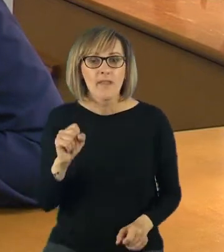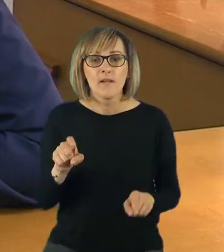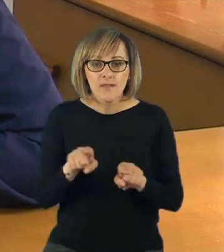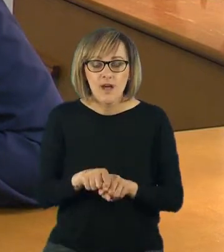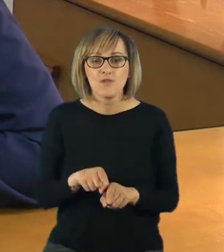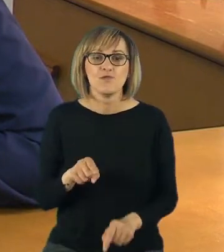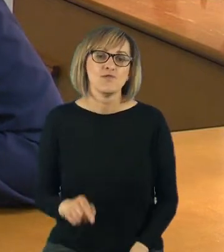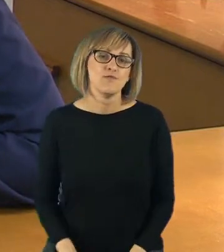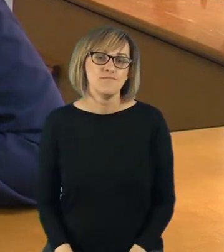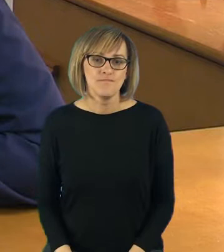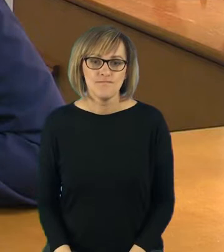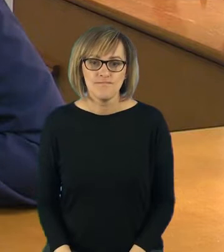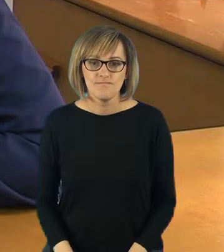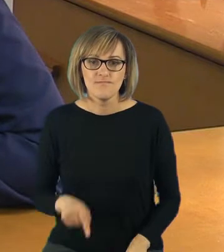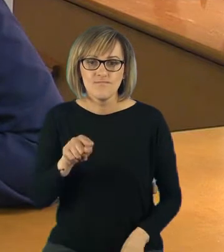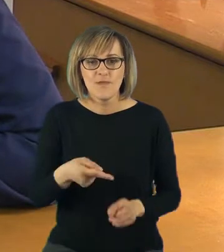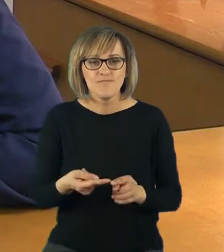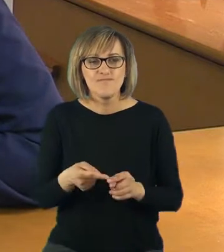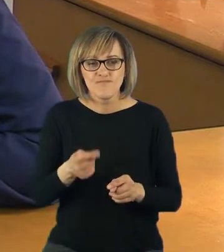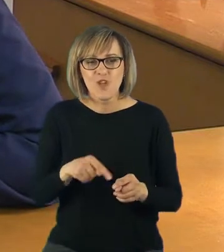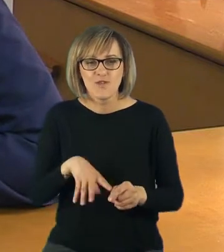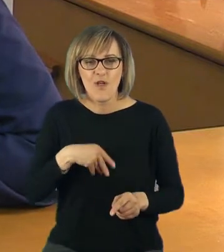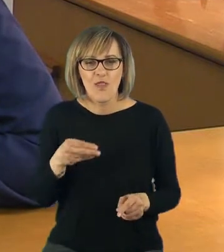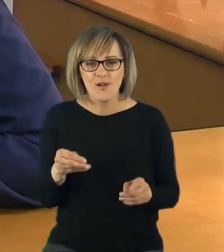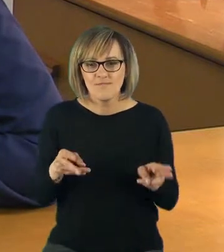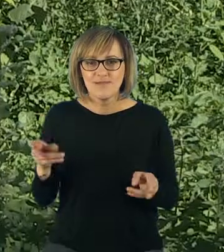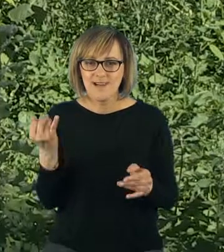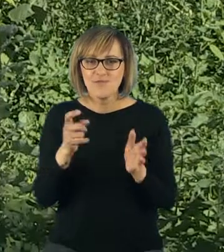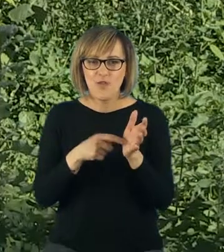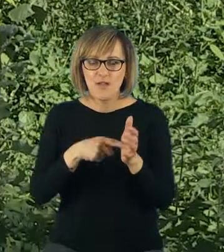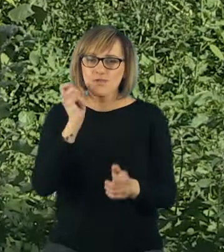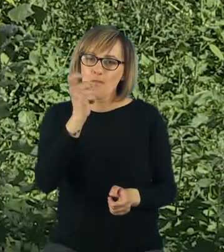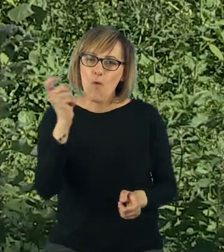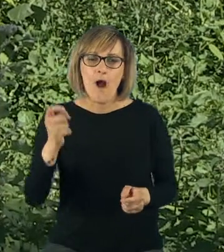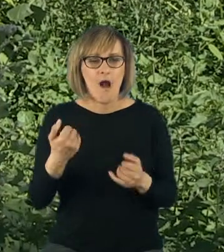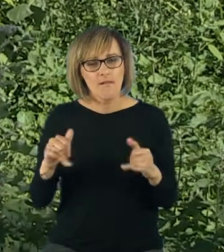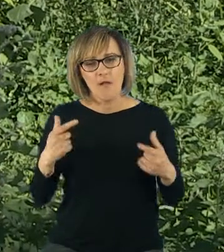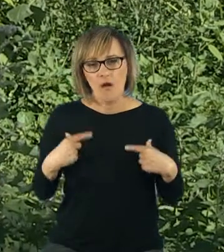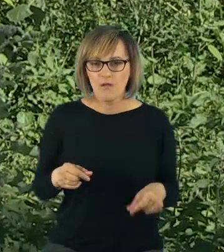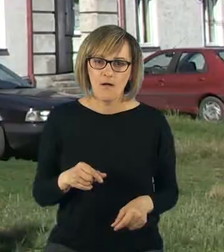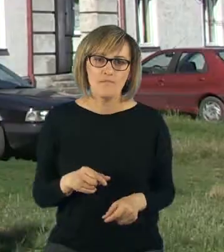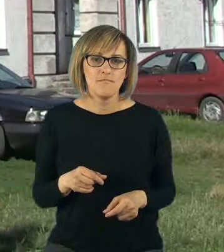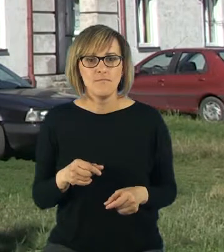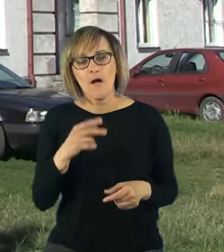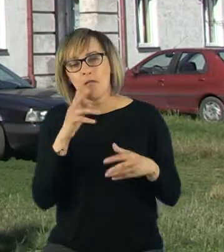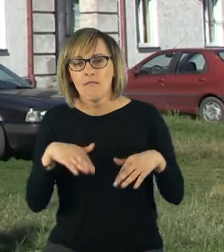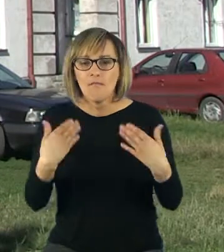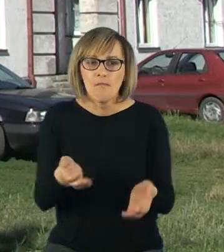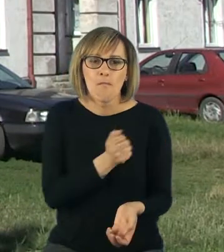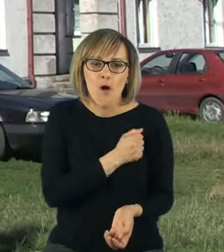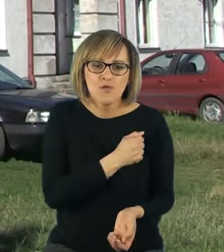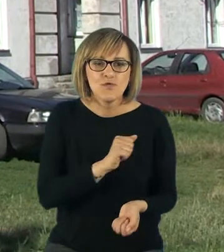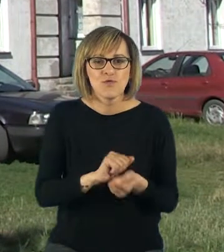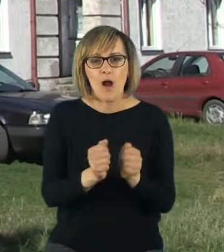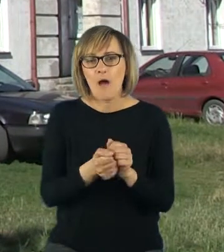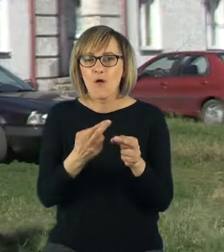w tym przedświątecznym okresie do naszych drzwi pukają różne osoby. Proponują nam szybkie pożyczki, pieniądze lub